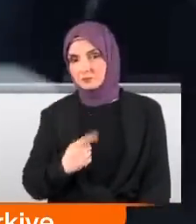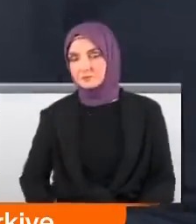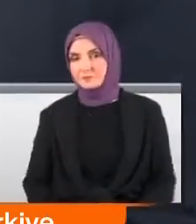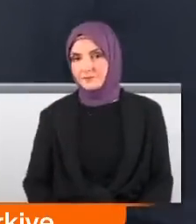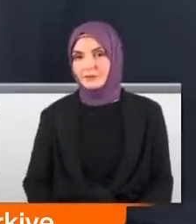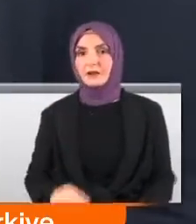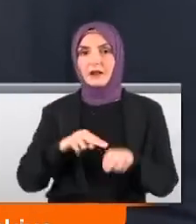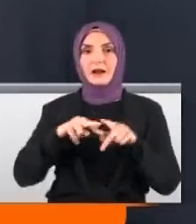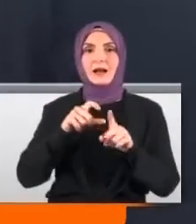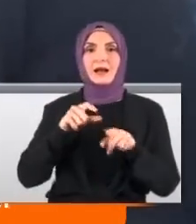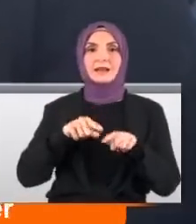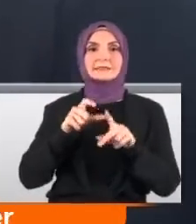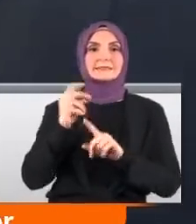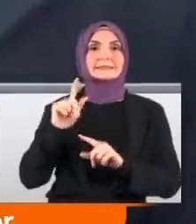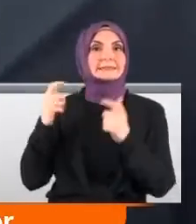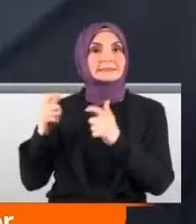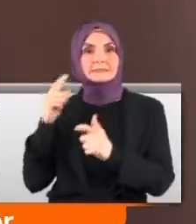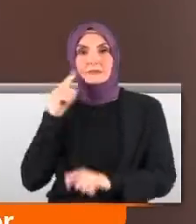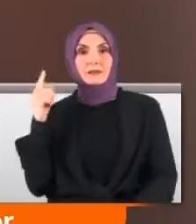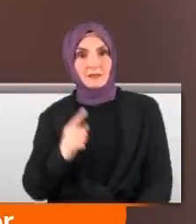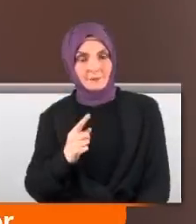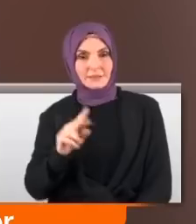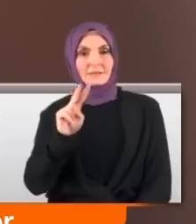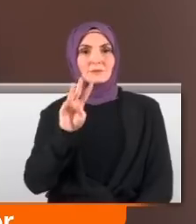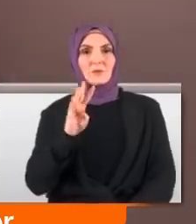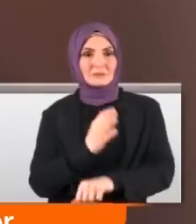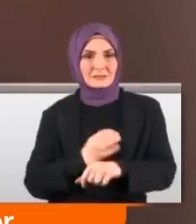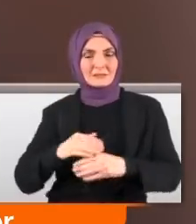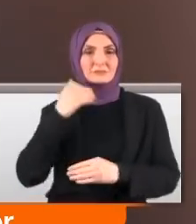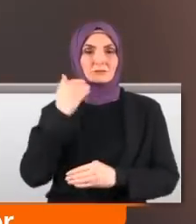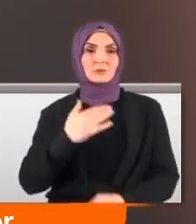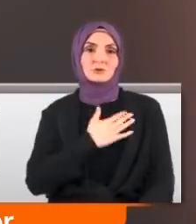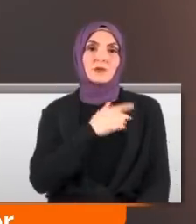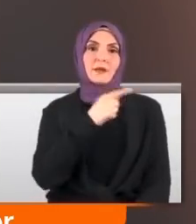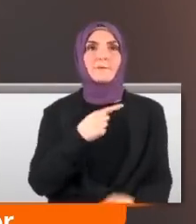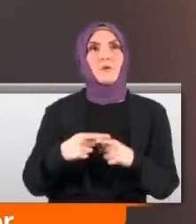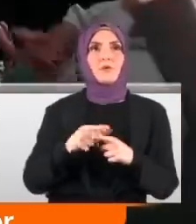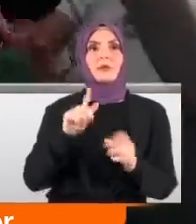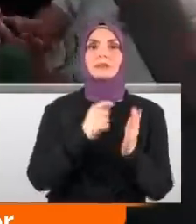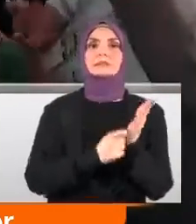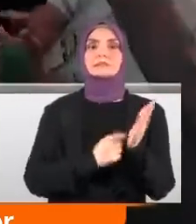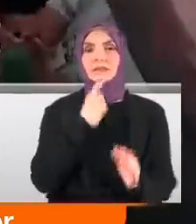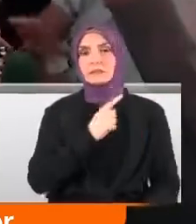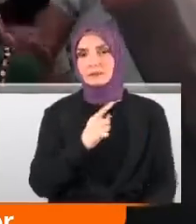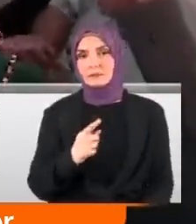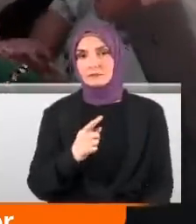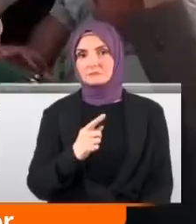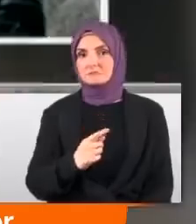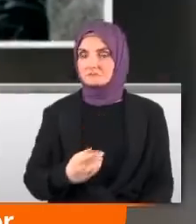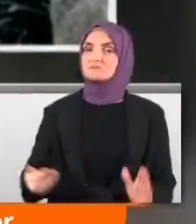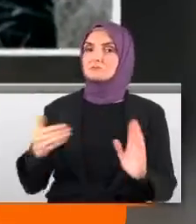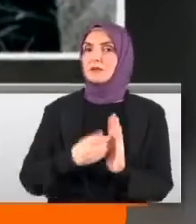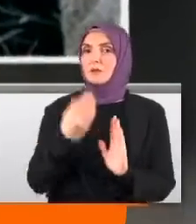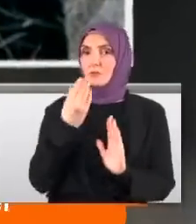24 saat sonra CHP ortak liste dedi. Ortak liste daha fazla kazandırır diyor. Herkes bunu söylüyor. Yetmedi, terör